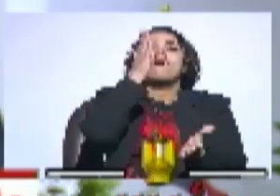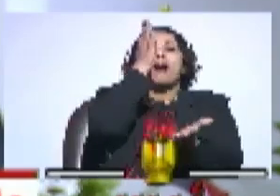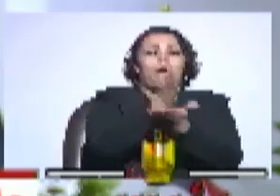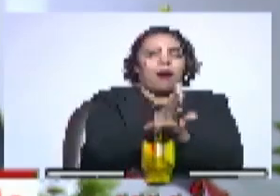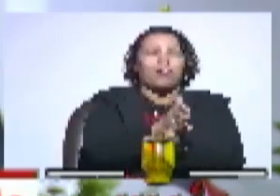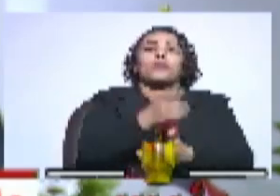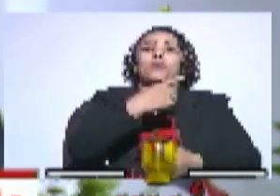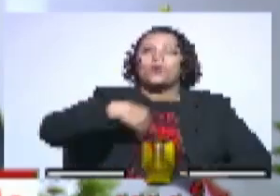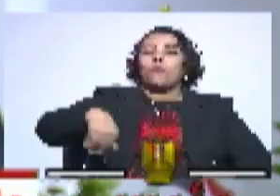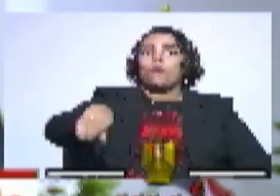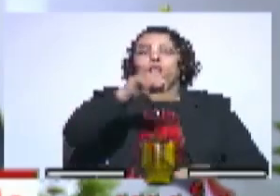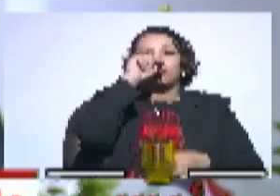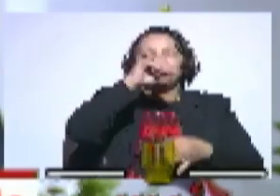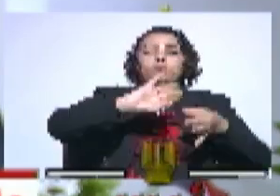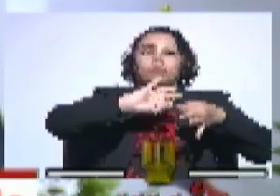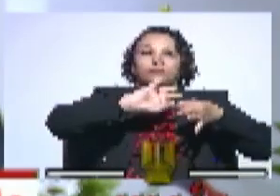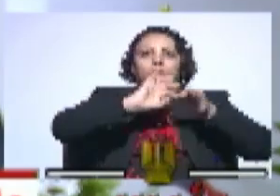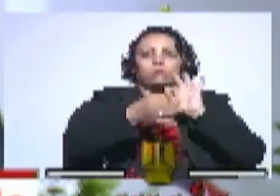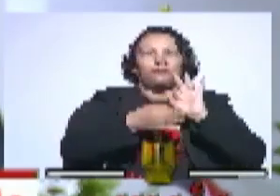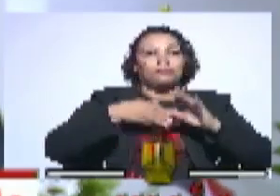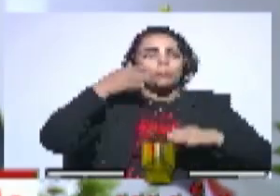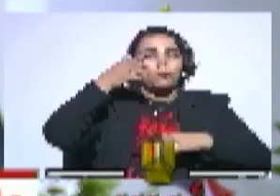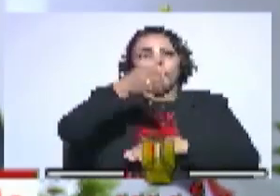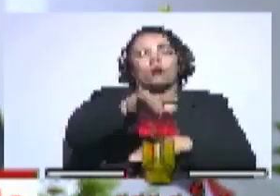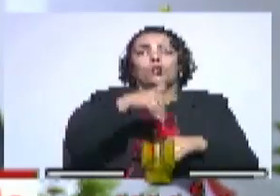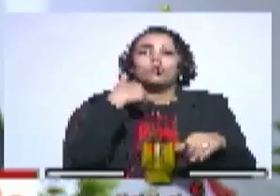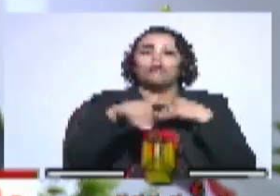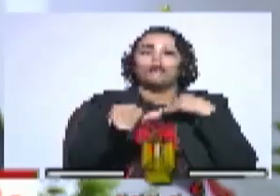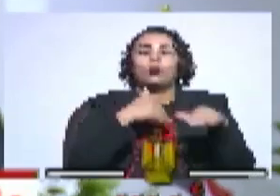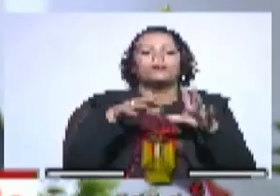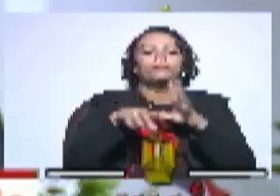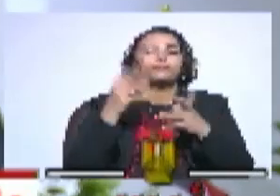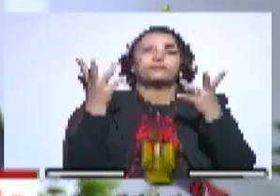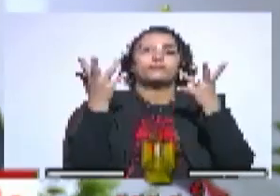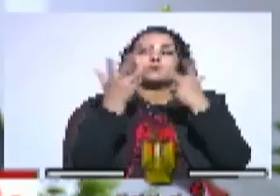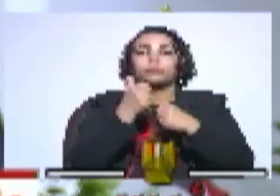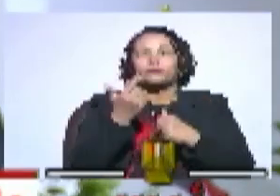استحقاق. كل هذه الملايين اللي نزلت الشارع واللي كان عددهم